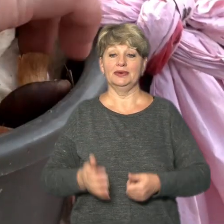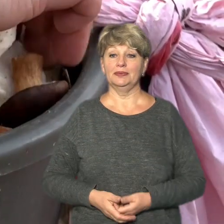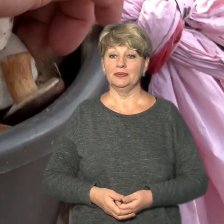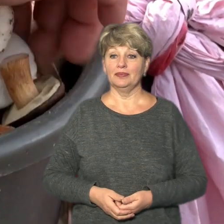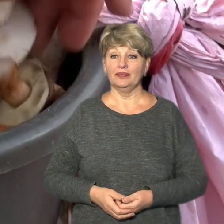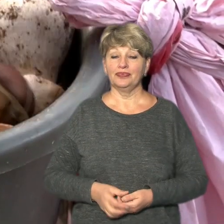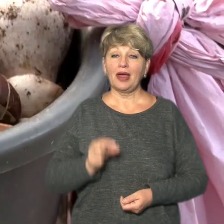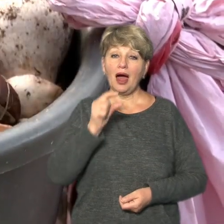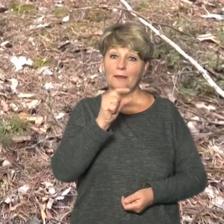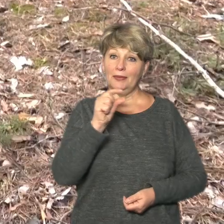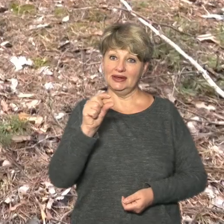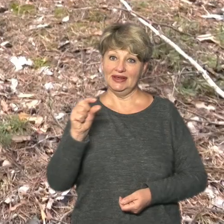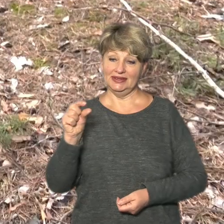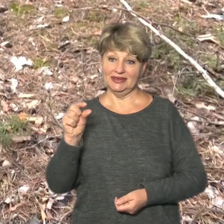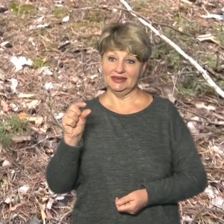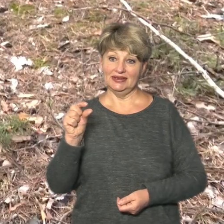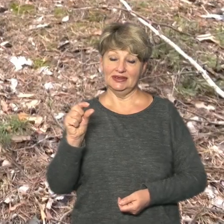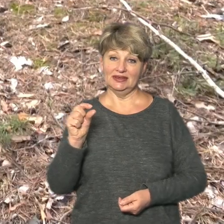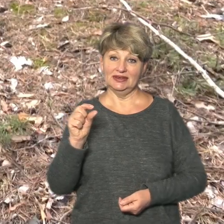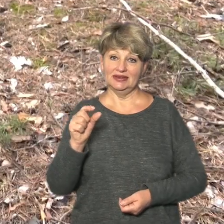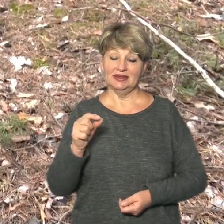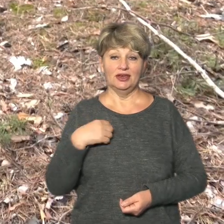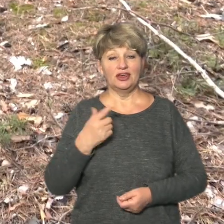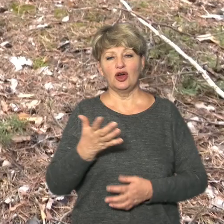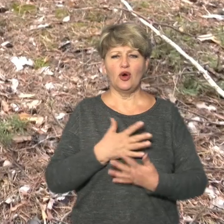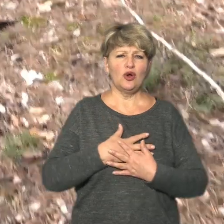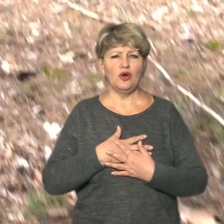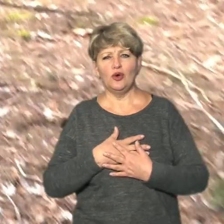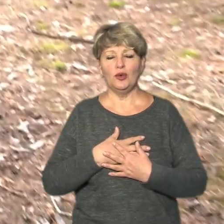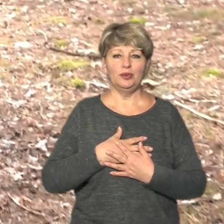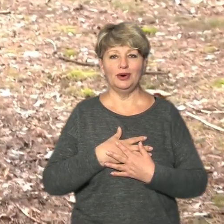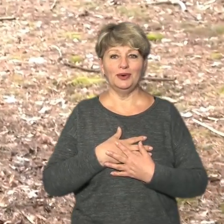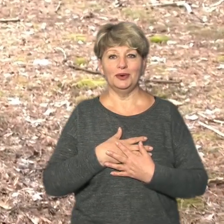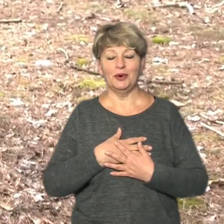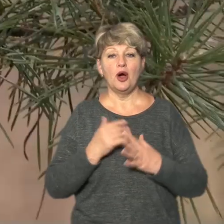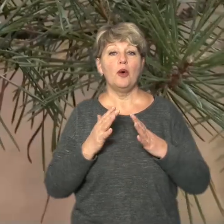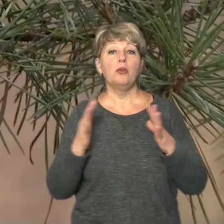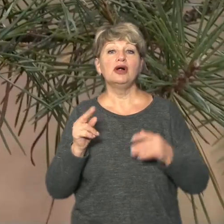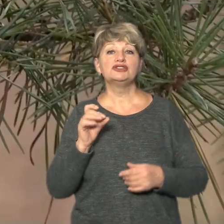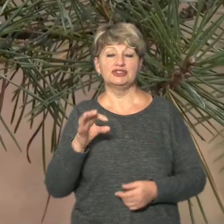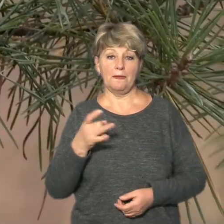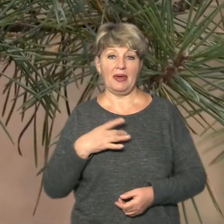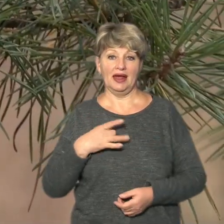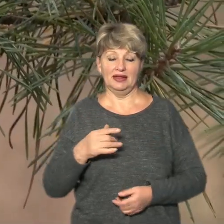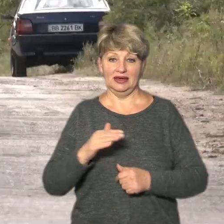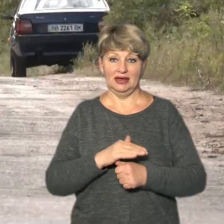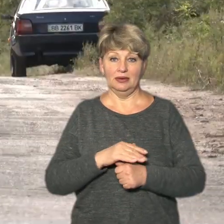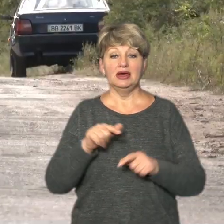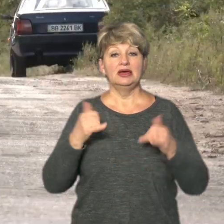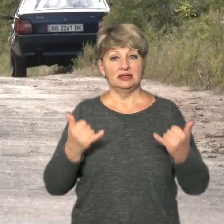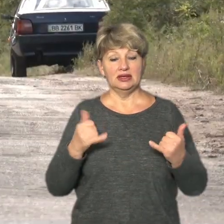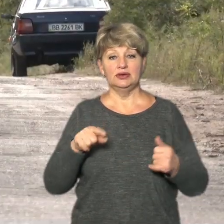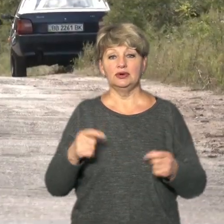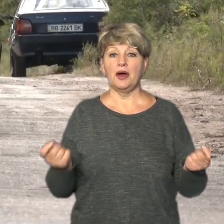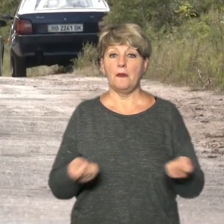маленькі красуні я їх люблю даже більше чим чим білий каже нині тут малолюдно